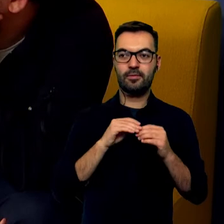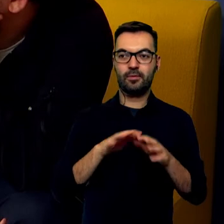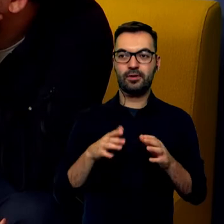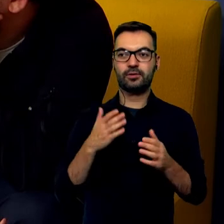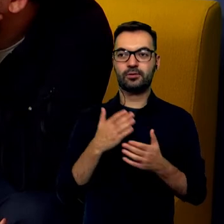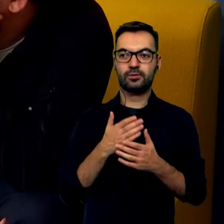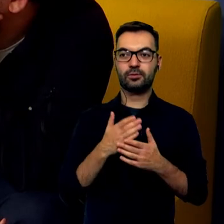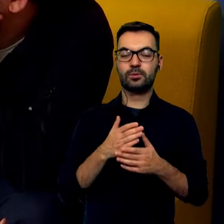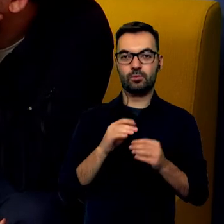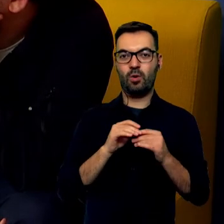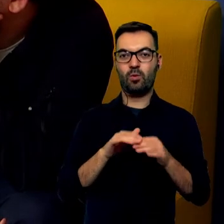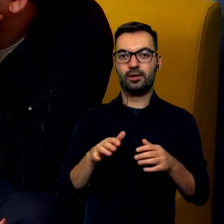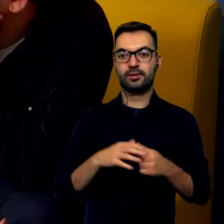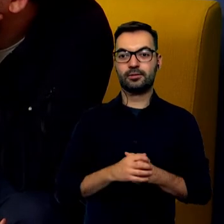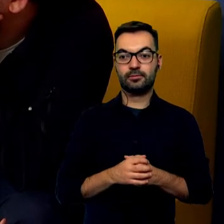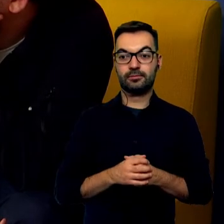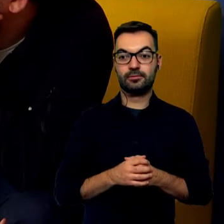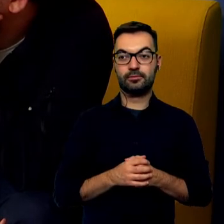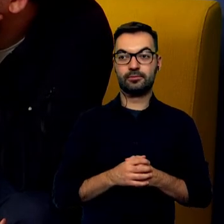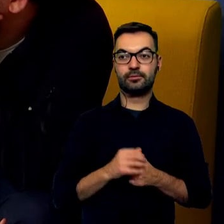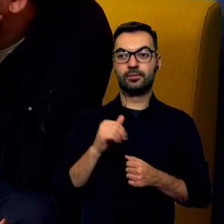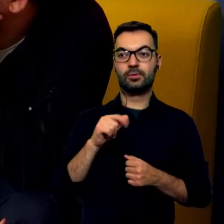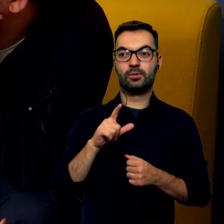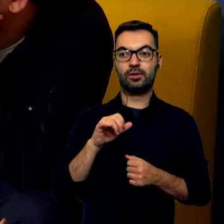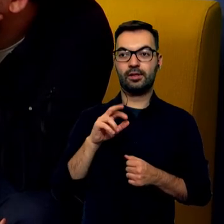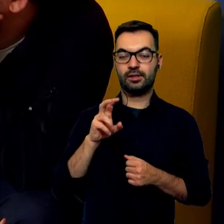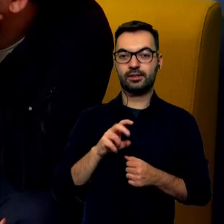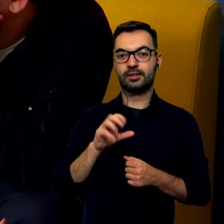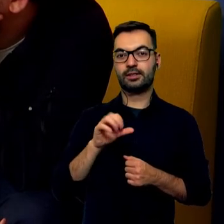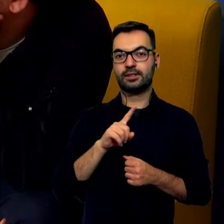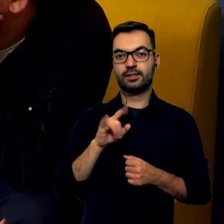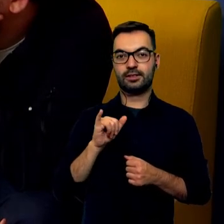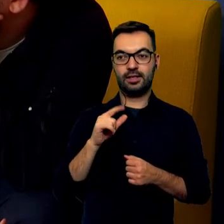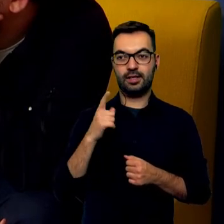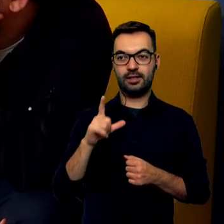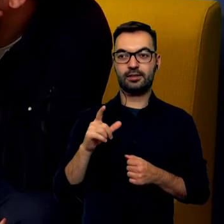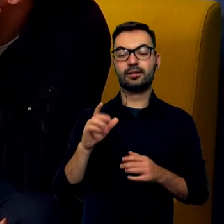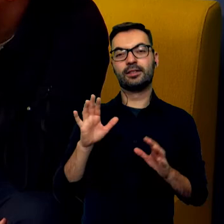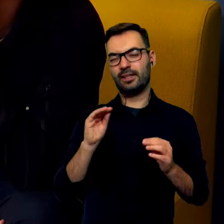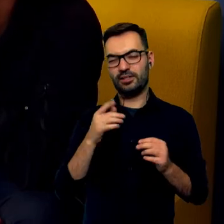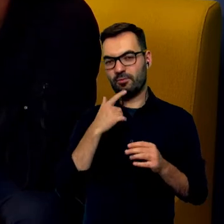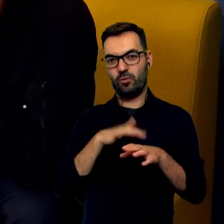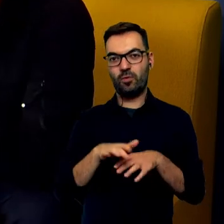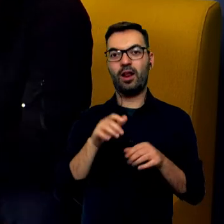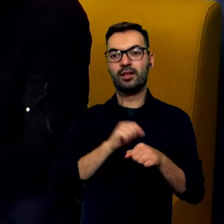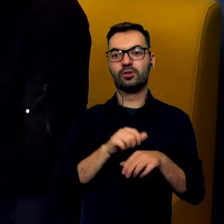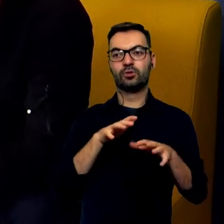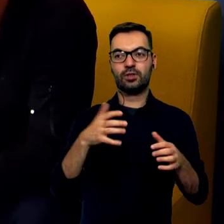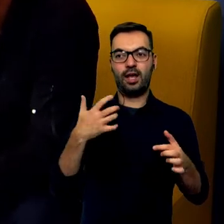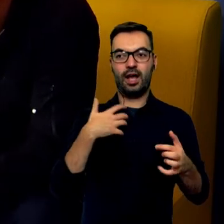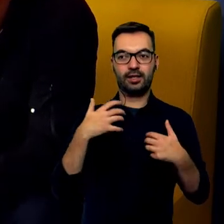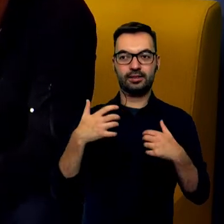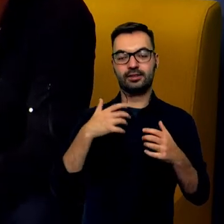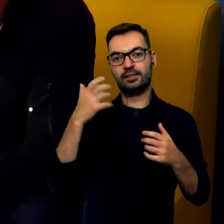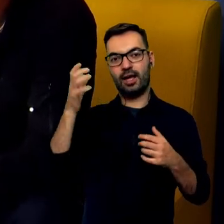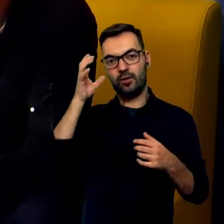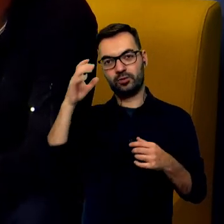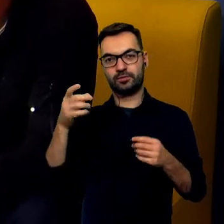mainstreamu wyszedł, już jest popularny, ale myślę, że Urlich Zeidl jeszcze nie, ale jest wielu twórców, którzy są